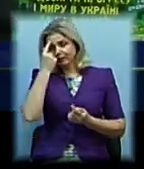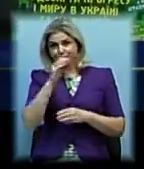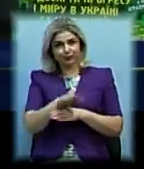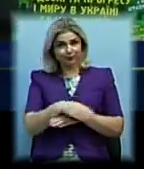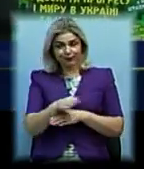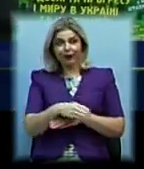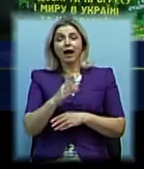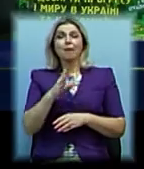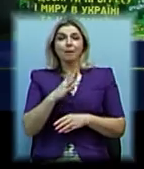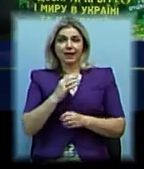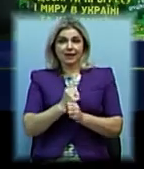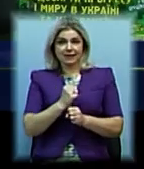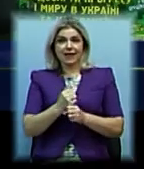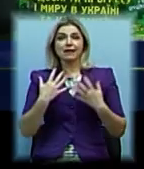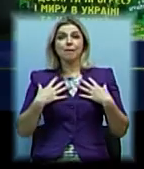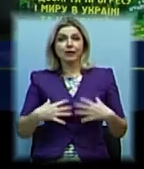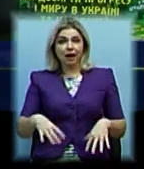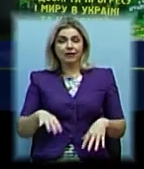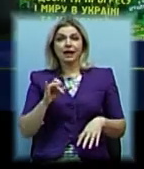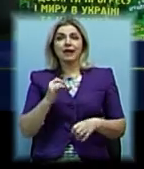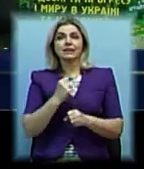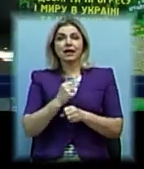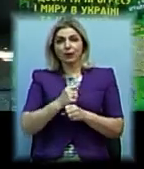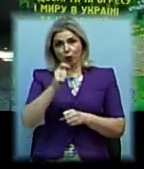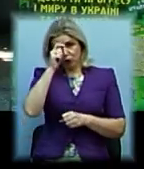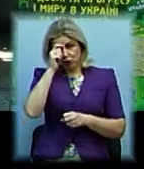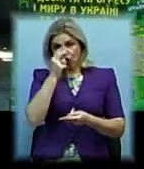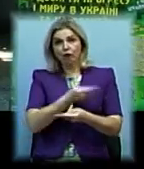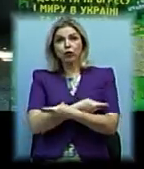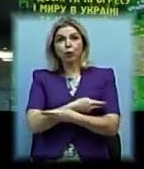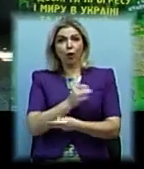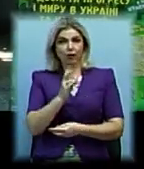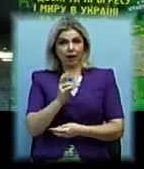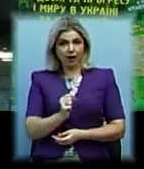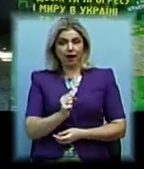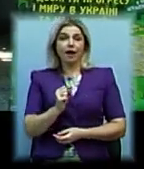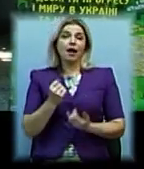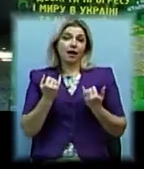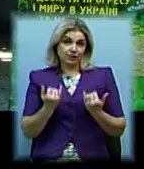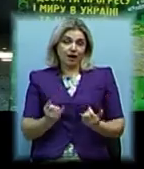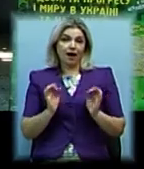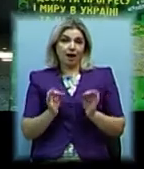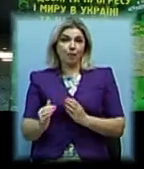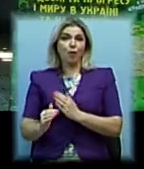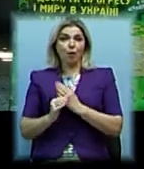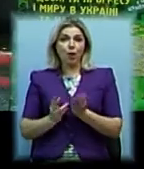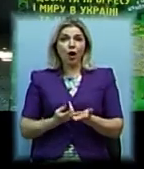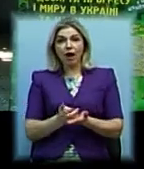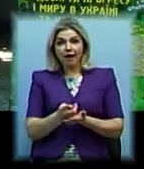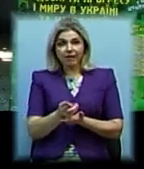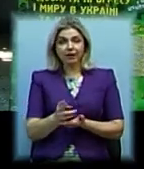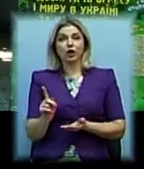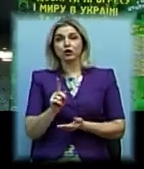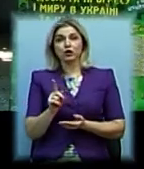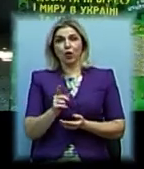Буде в мене зроблене плаття та зроблена чоловіча футболка. Ну, наразі якраз мені допомагали викраювати, щоб